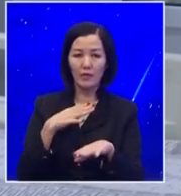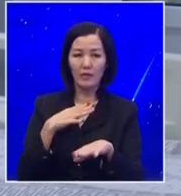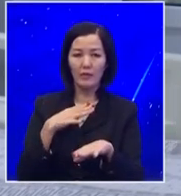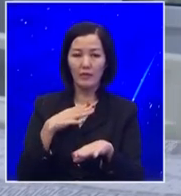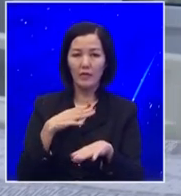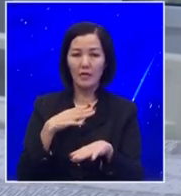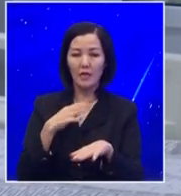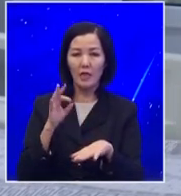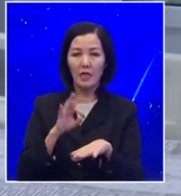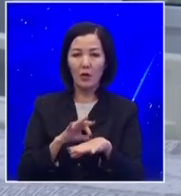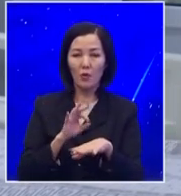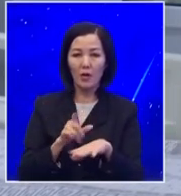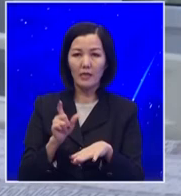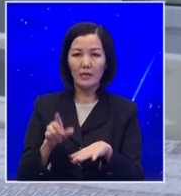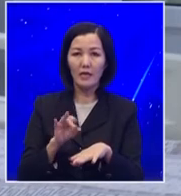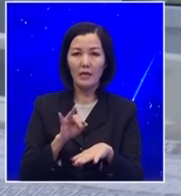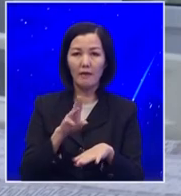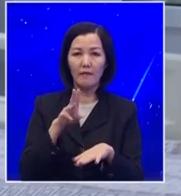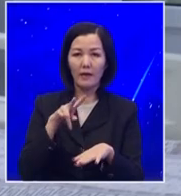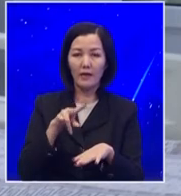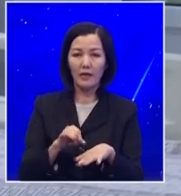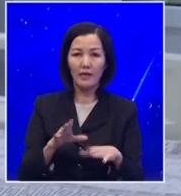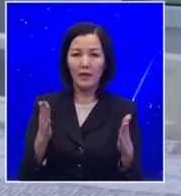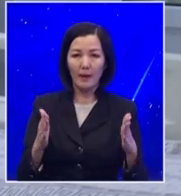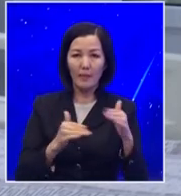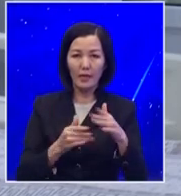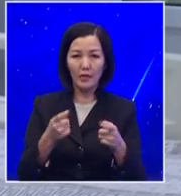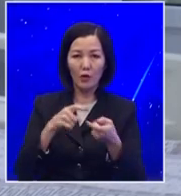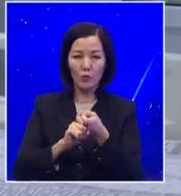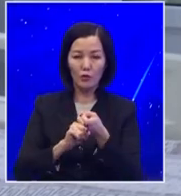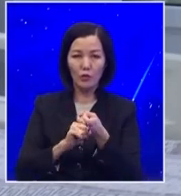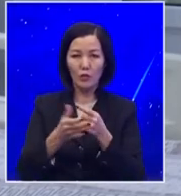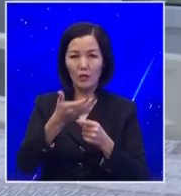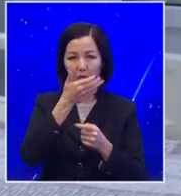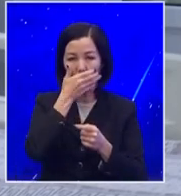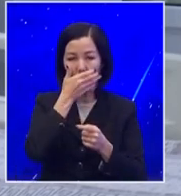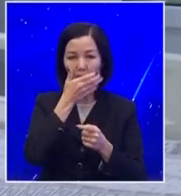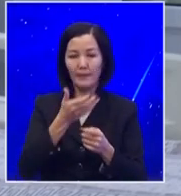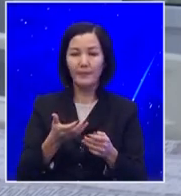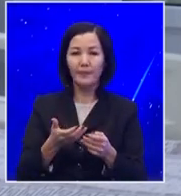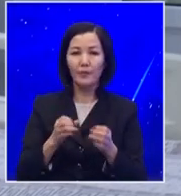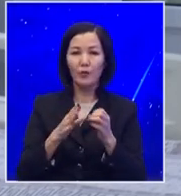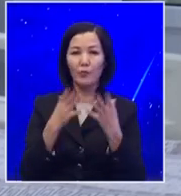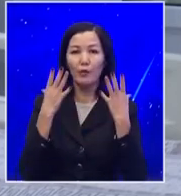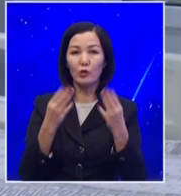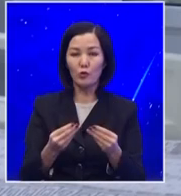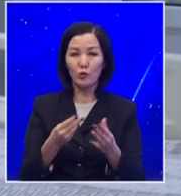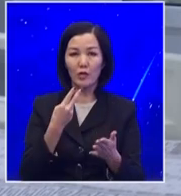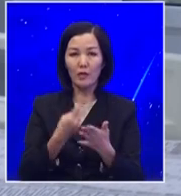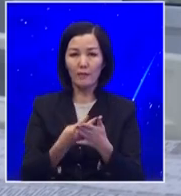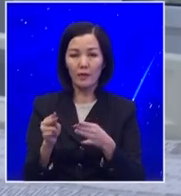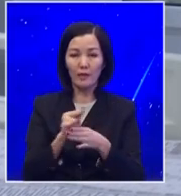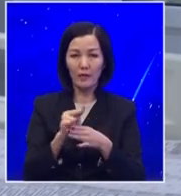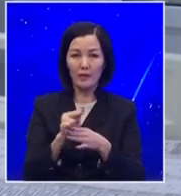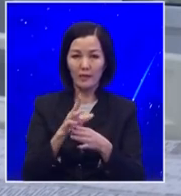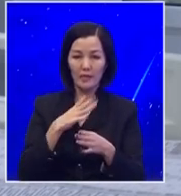соң науқасты ИВЛ аппаратына салдық. Сол ИВЛ аппаратта 15 күн жатты біздің реанимацияда.